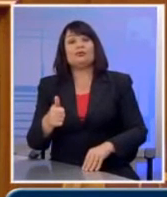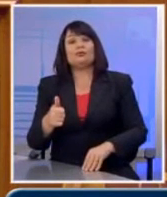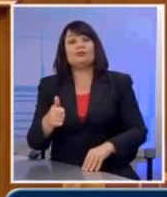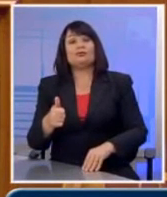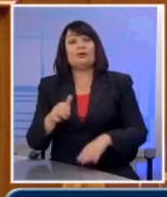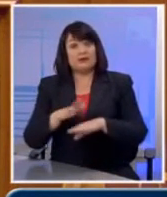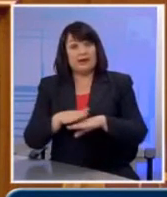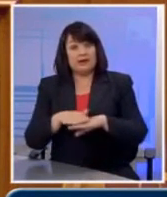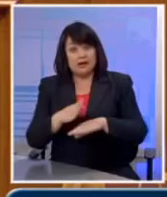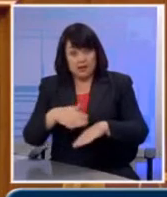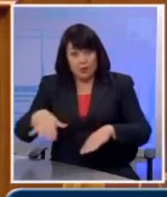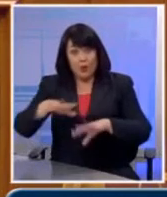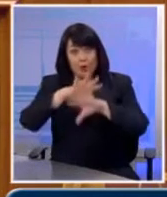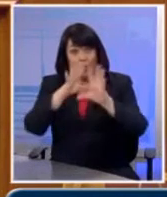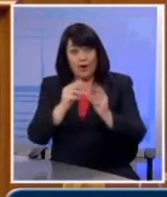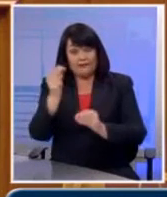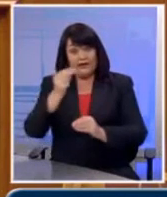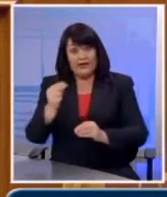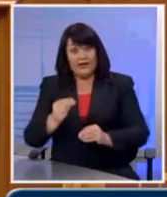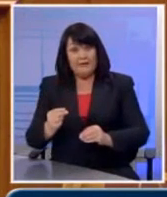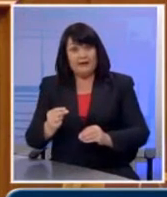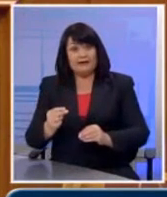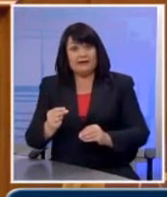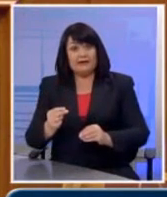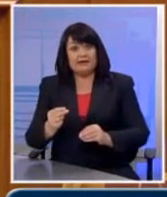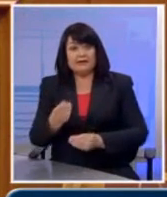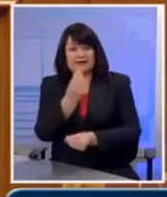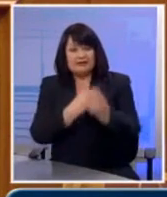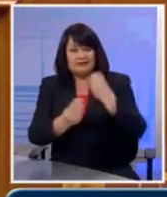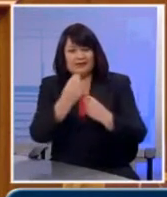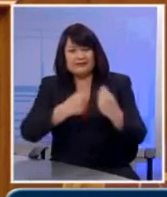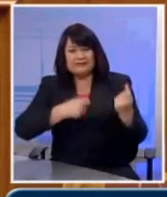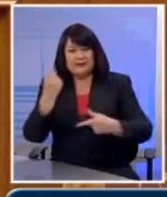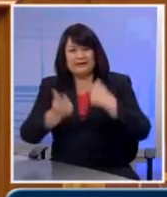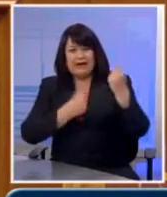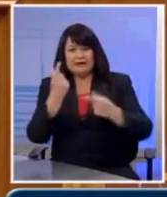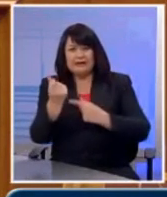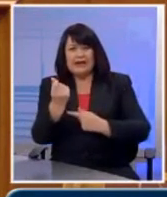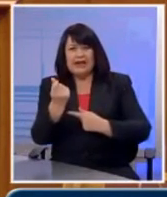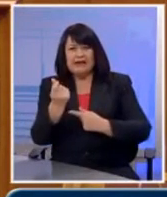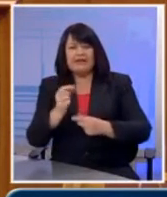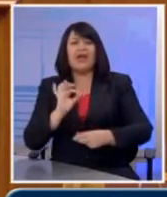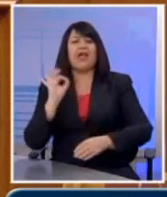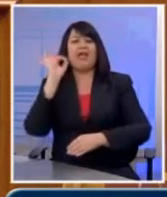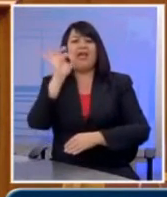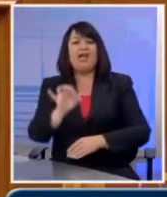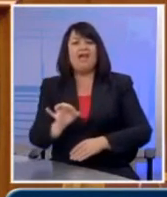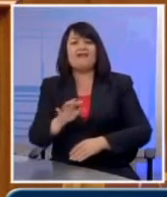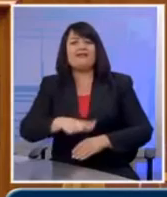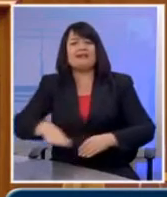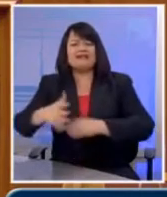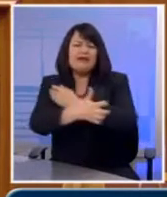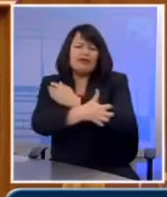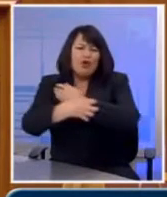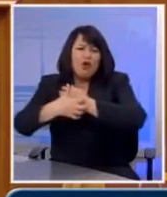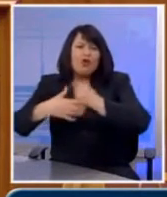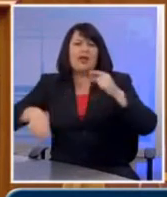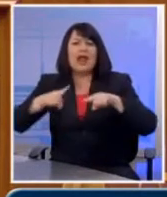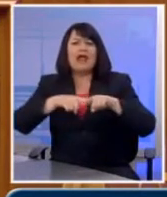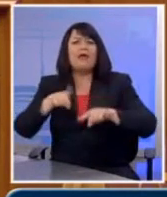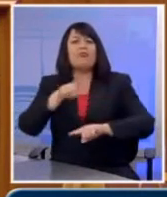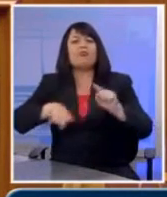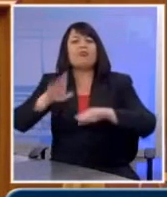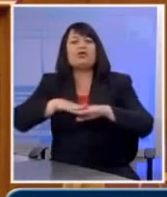ιστορίες. Αυτή η ρεμούλα, αυτή η κρεπάλη που οδήγησαν τη χώρα μας στη βία φτωχοποίηση, πού